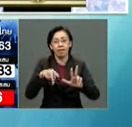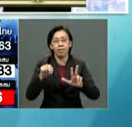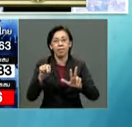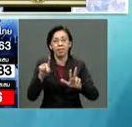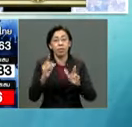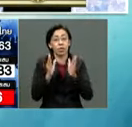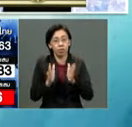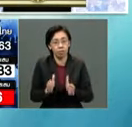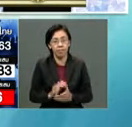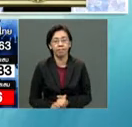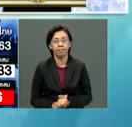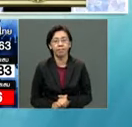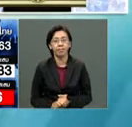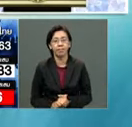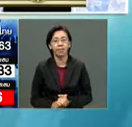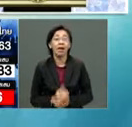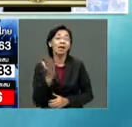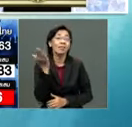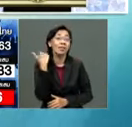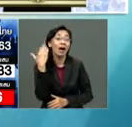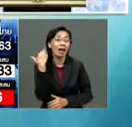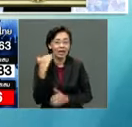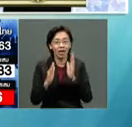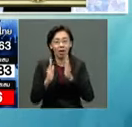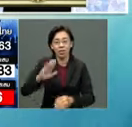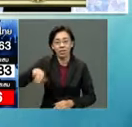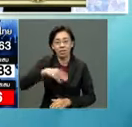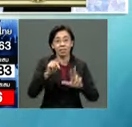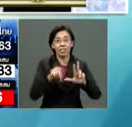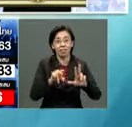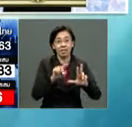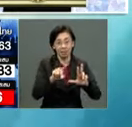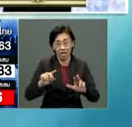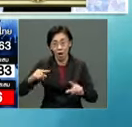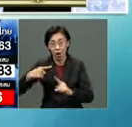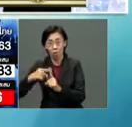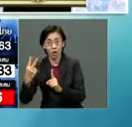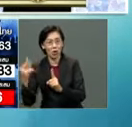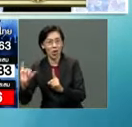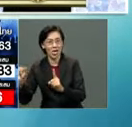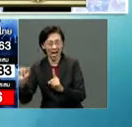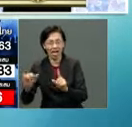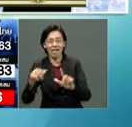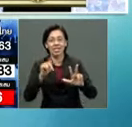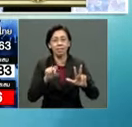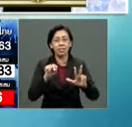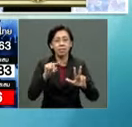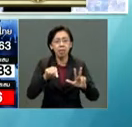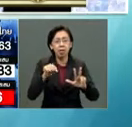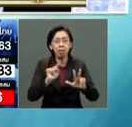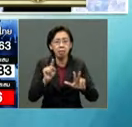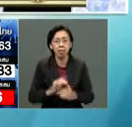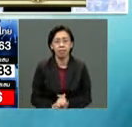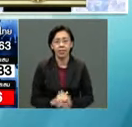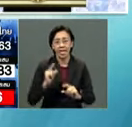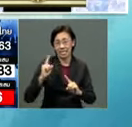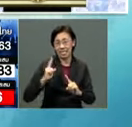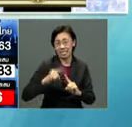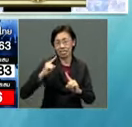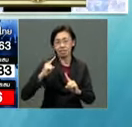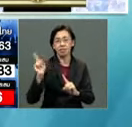รายนับยอดถึงเมื่อวานนี้นะครับยังไม่รวม2รายใหม่นี้พบว่ามาจากไหนบ้างครับอันดับ1ตอน